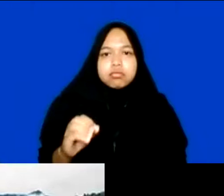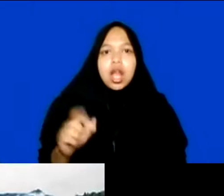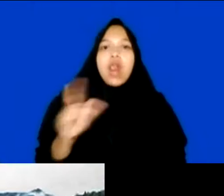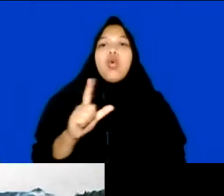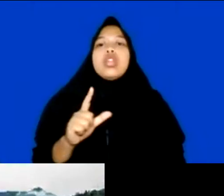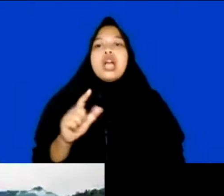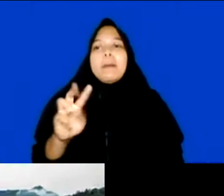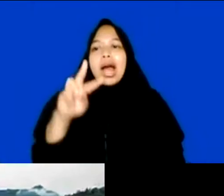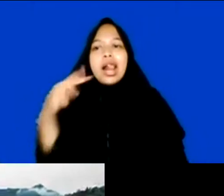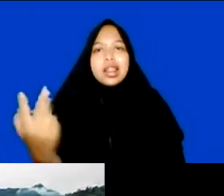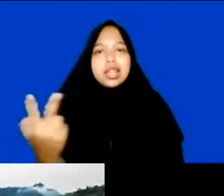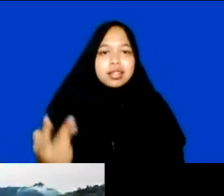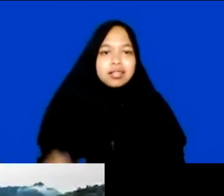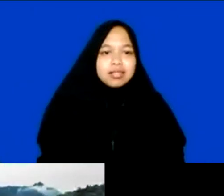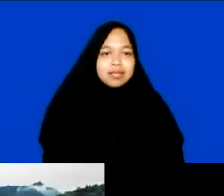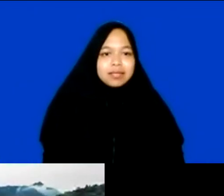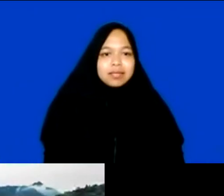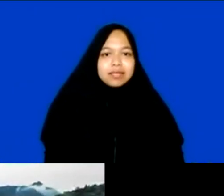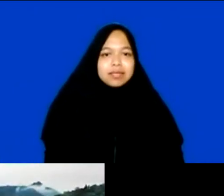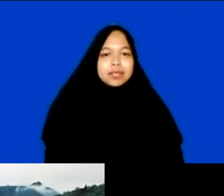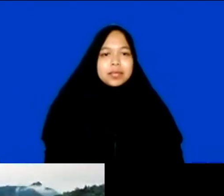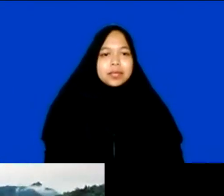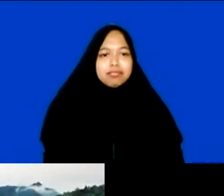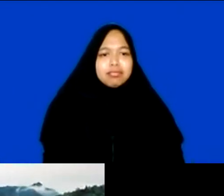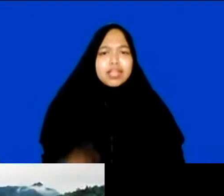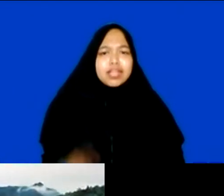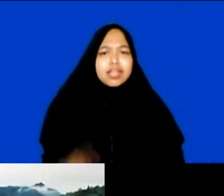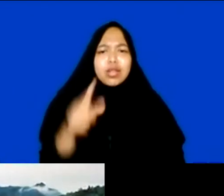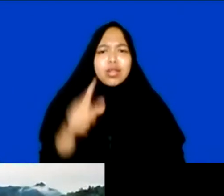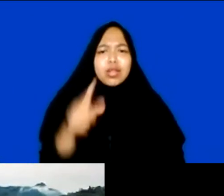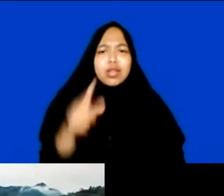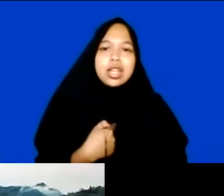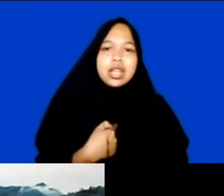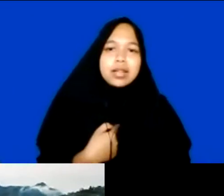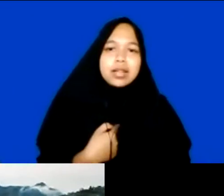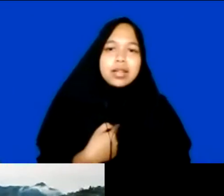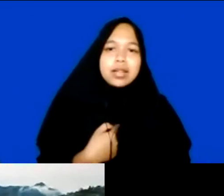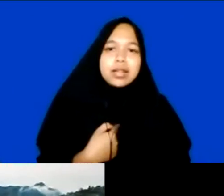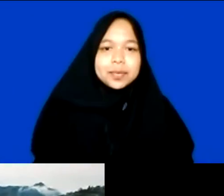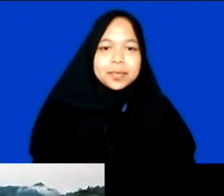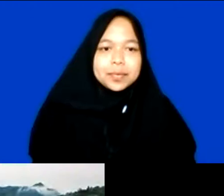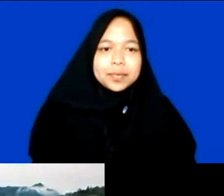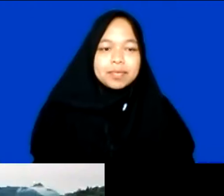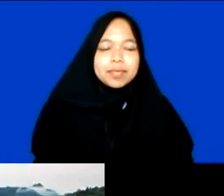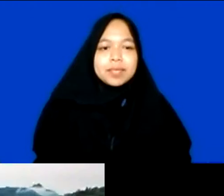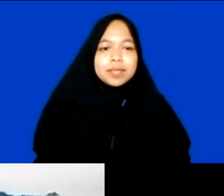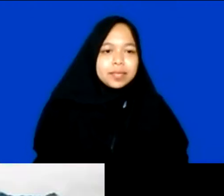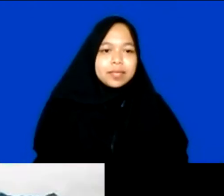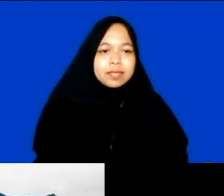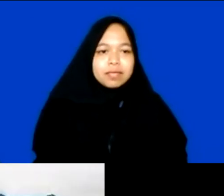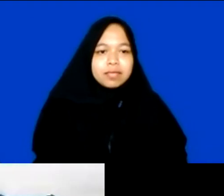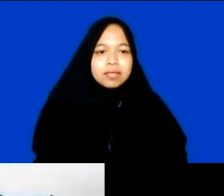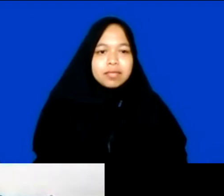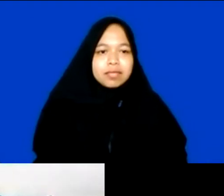diulang, kayak gitu loh. Kulit seperti itu, jadi emang kesusahannya di situ sih kalau kulit sih. Sama ya karena tadi aku bilang